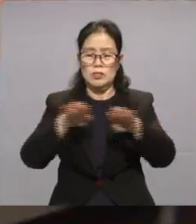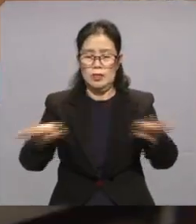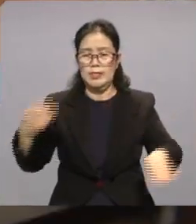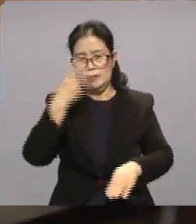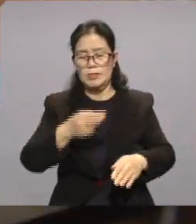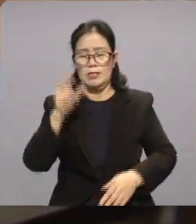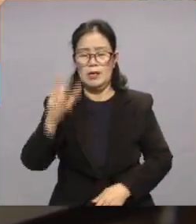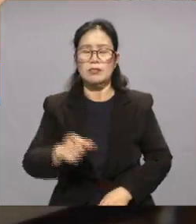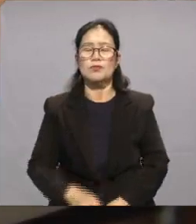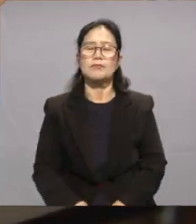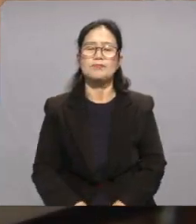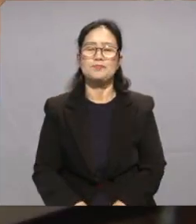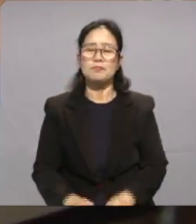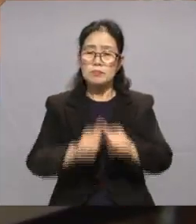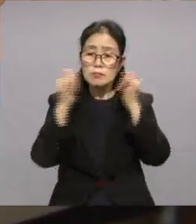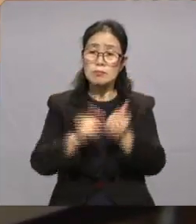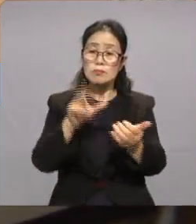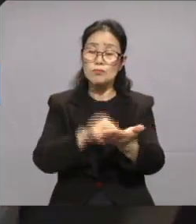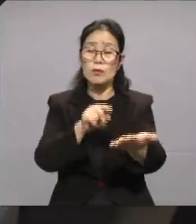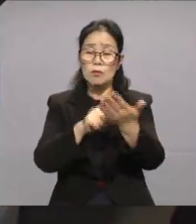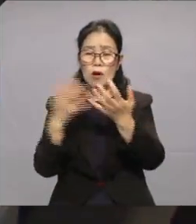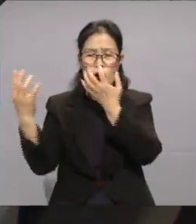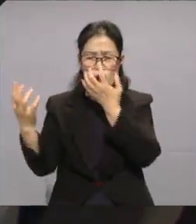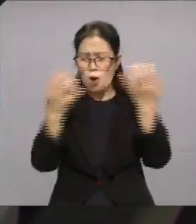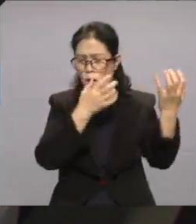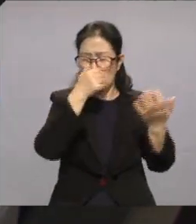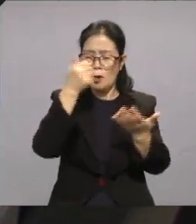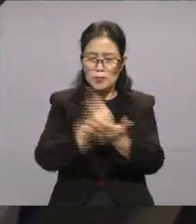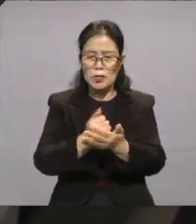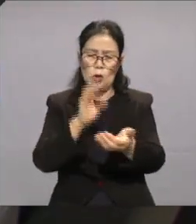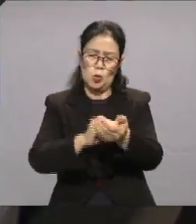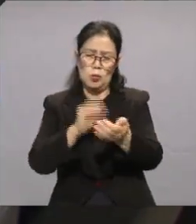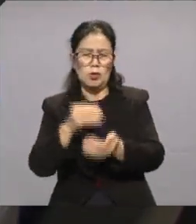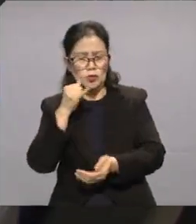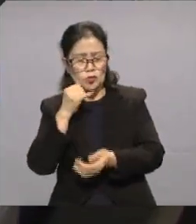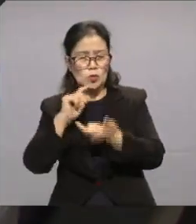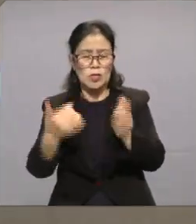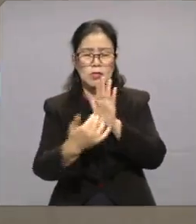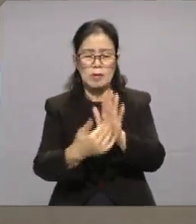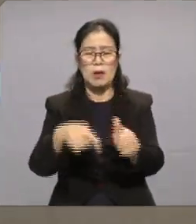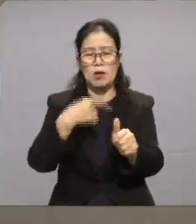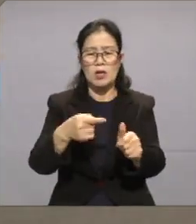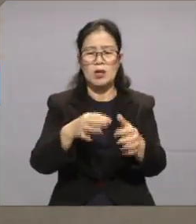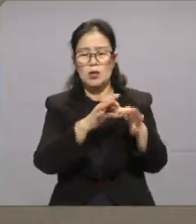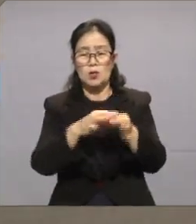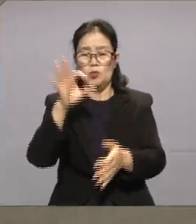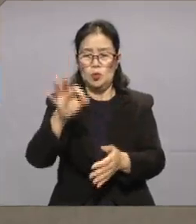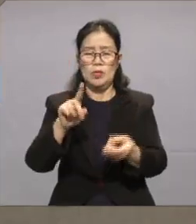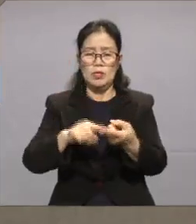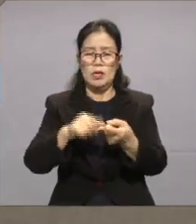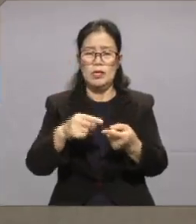강조했습니다 아울러 사회적 문제로 떠오른 디 페이크 범죄와 도박 중독 관련 예방 교육 예산에 대한 한 중점